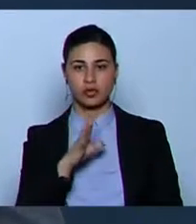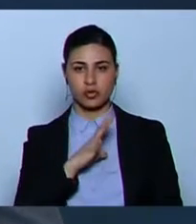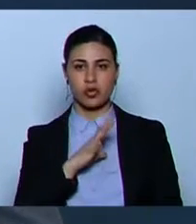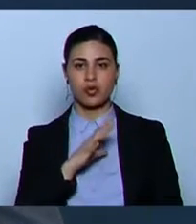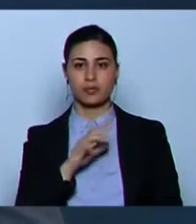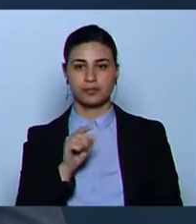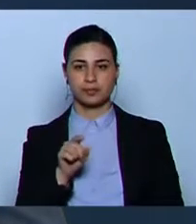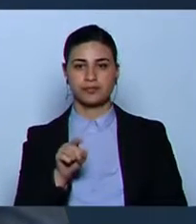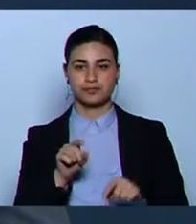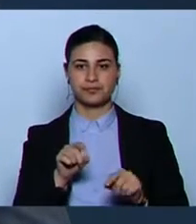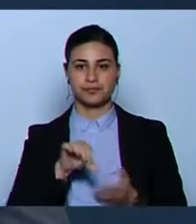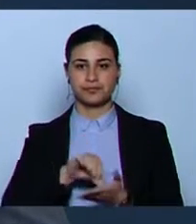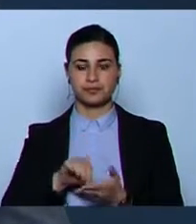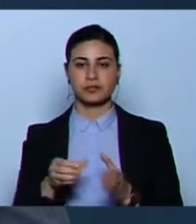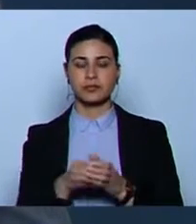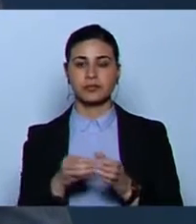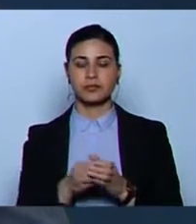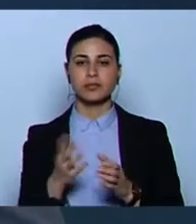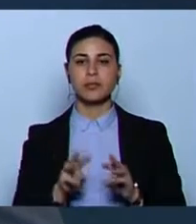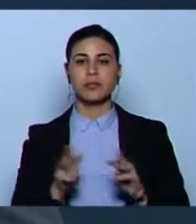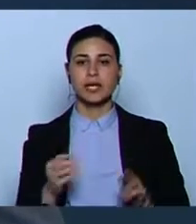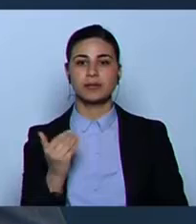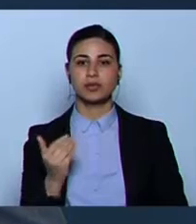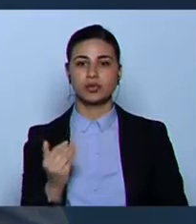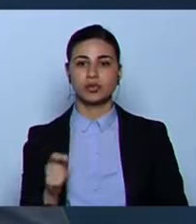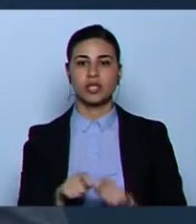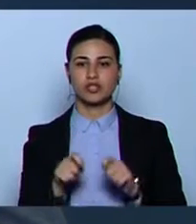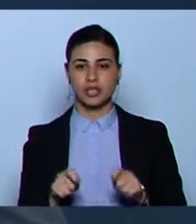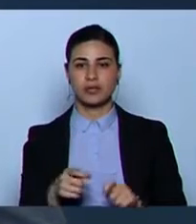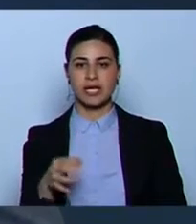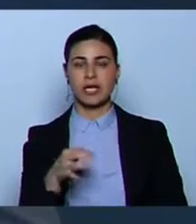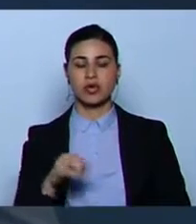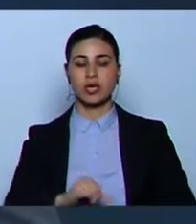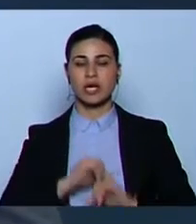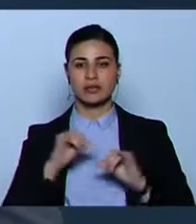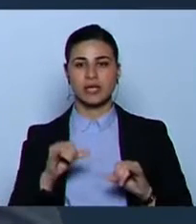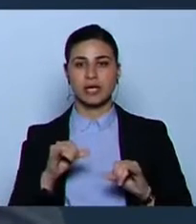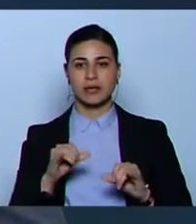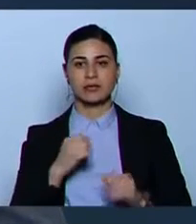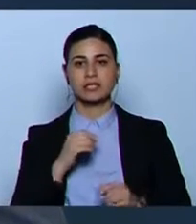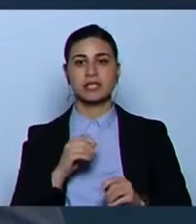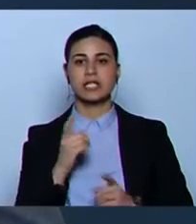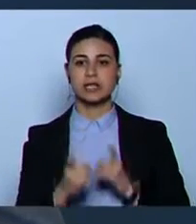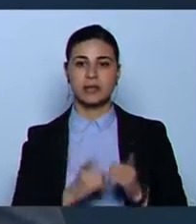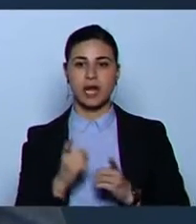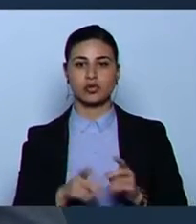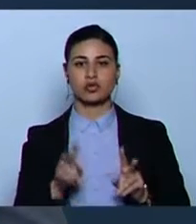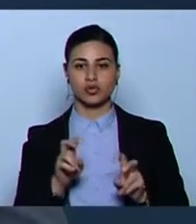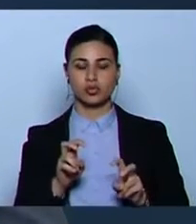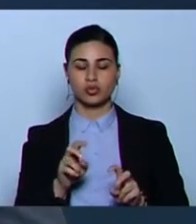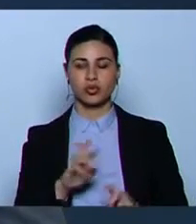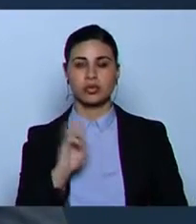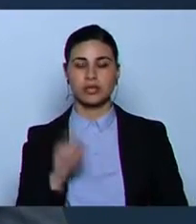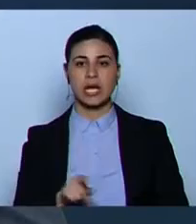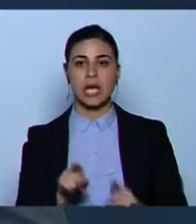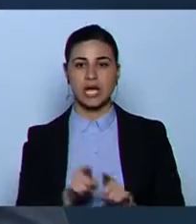ამ ჯგუფში, რომელიც სამინისტროსთან შეიქმნა, რეგიონული განვითარების და ინფრასტრუქტურის სამინისტროსთან და